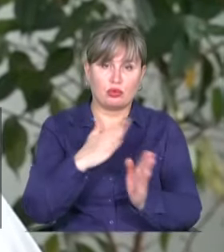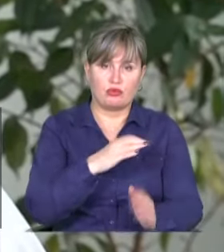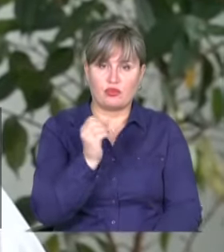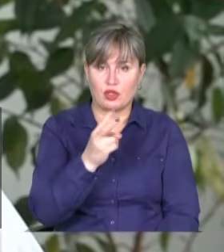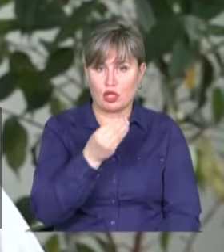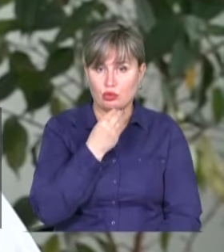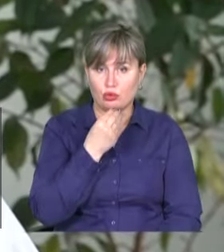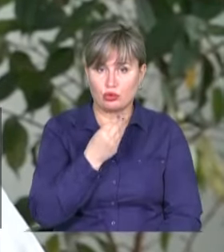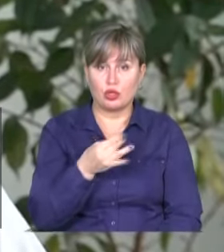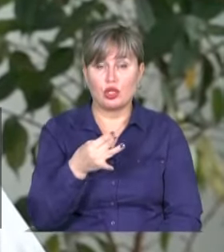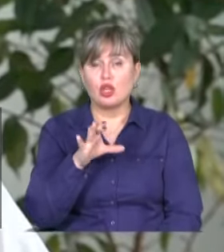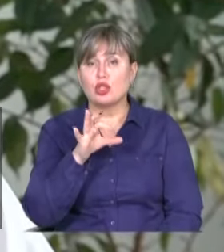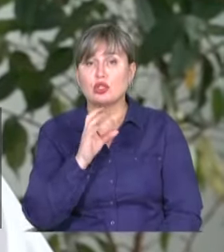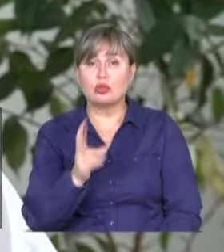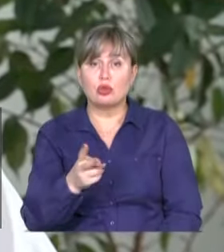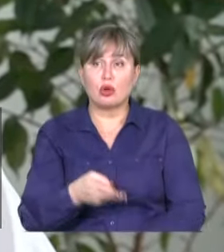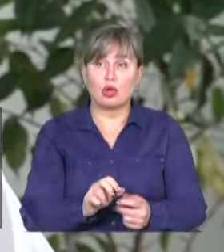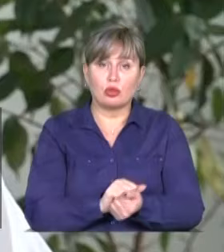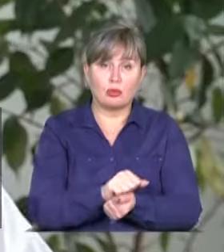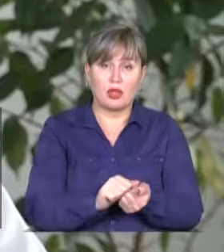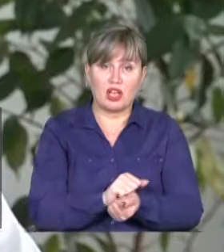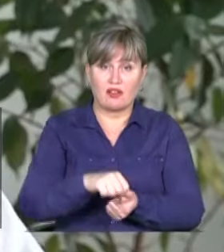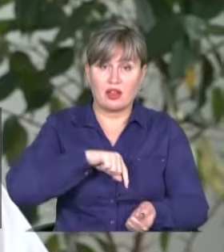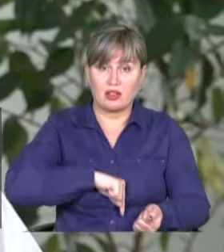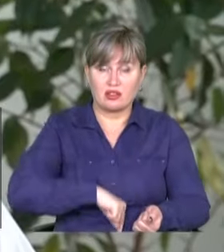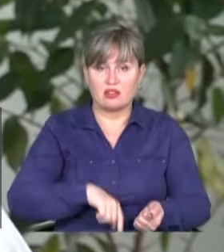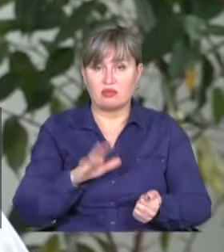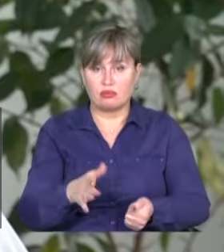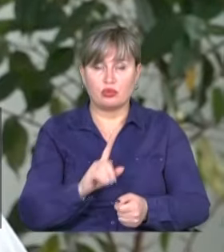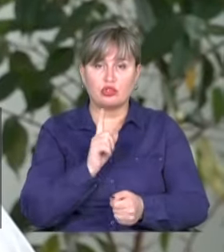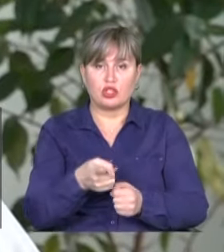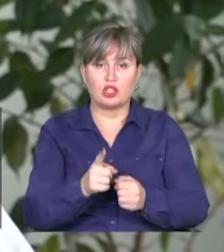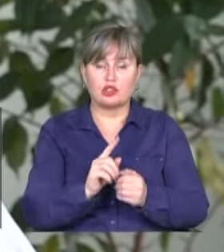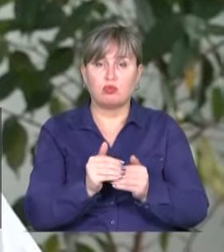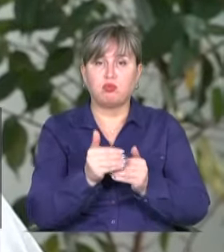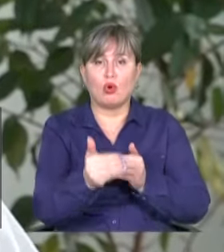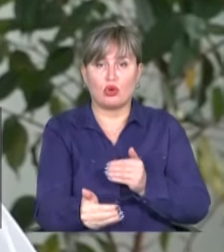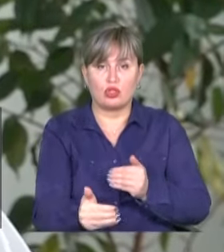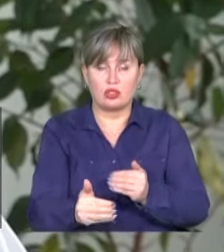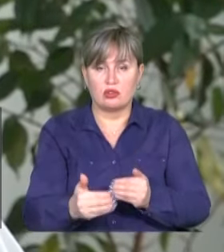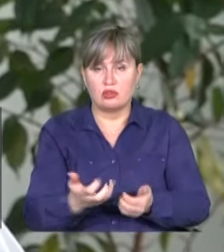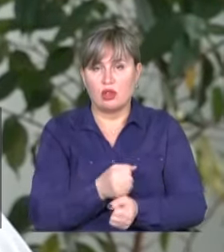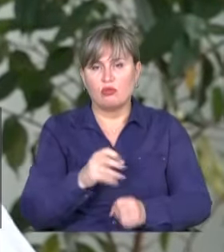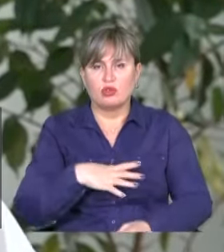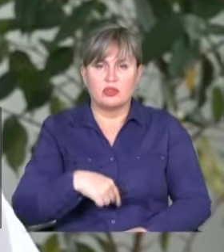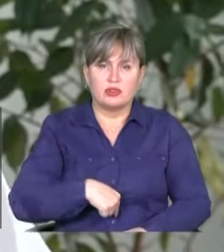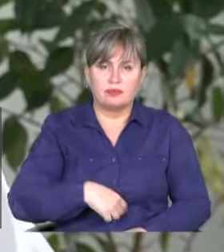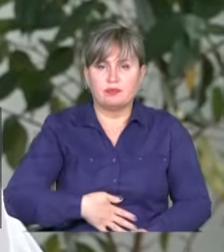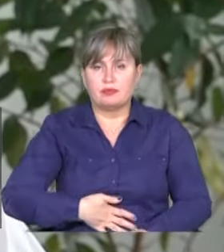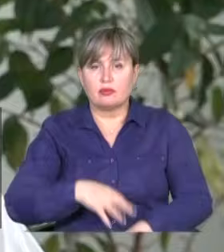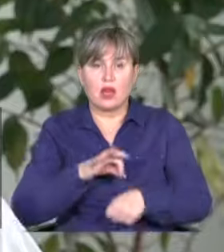И соки, которые будут переваривать эту еду, будут все-таки на час позже выделяться. Может быть, какой-то дискомфорт со